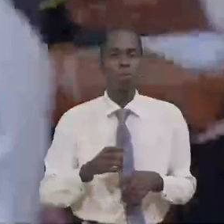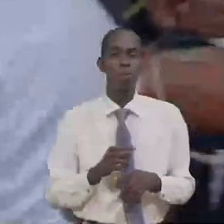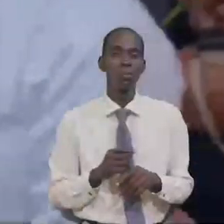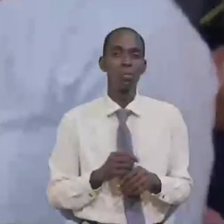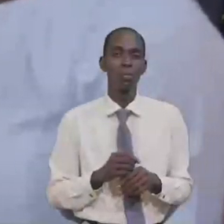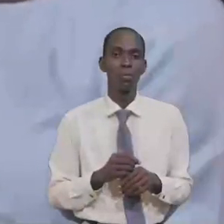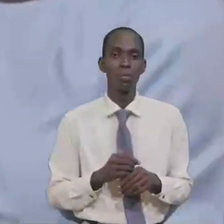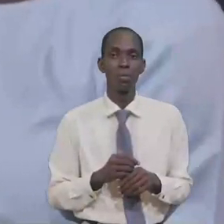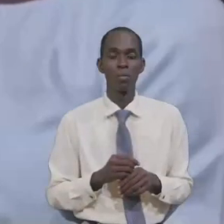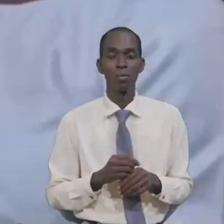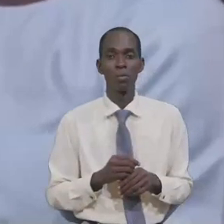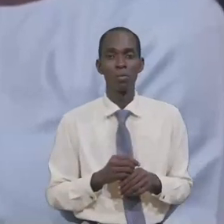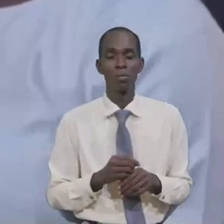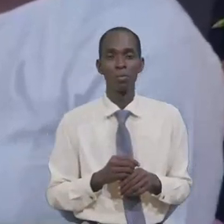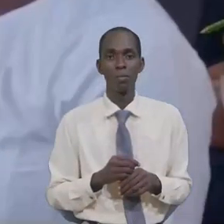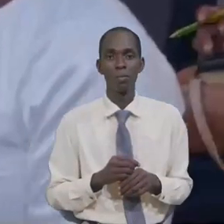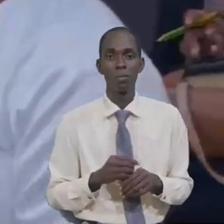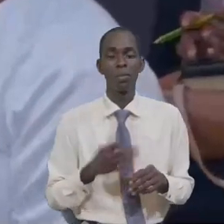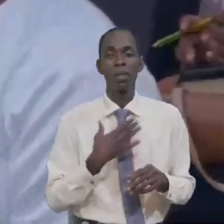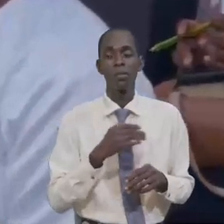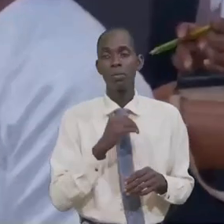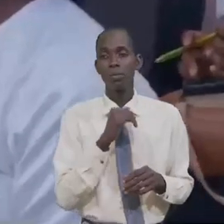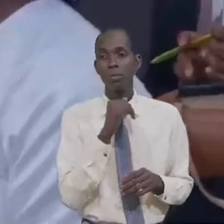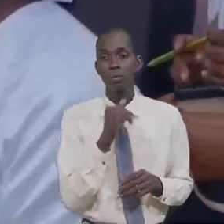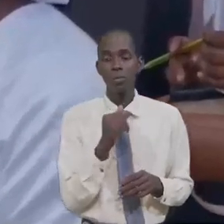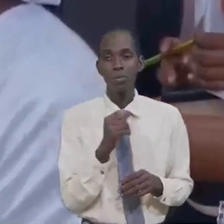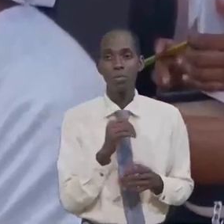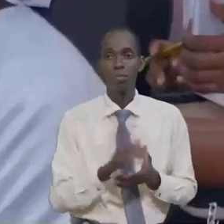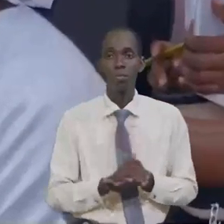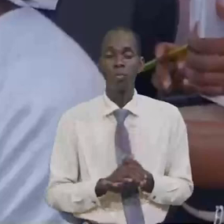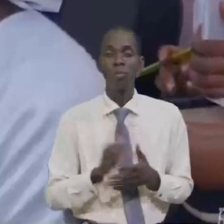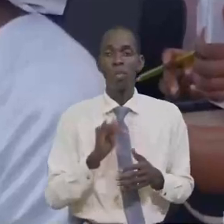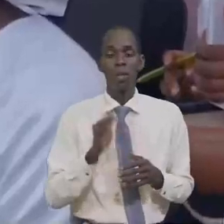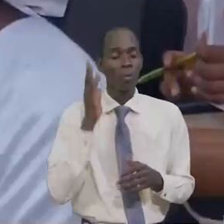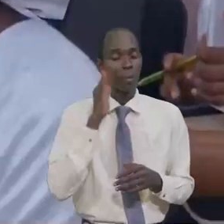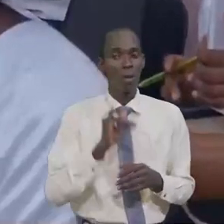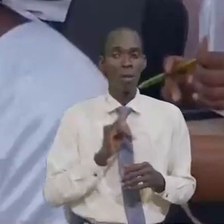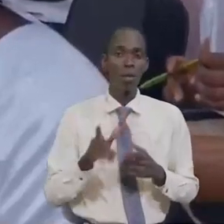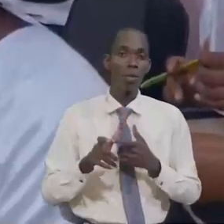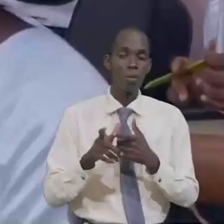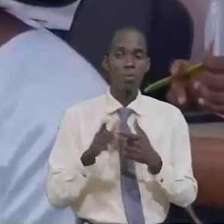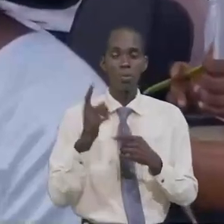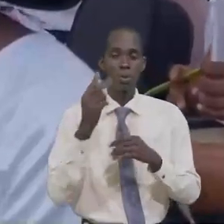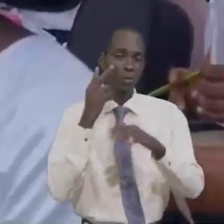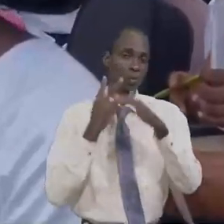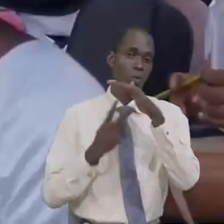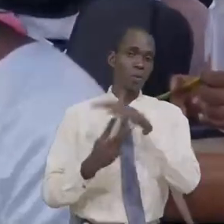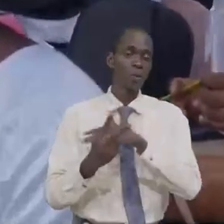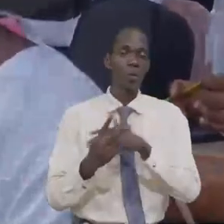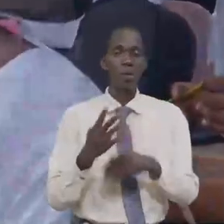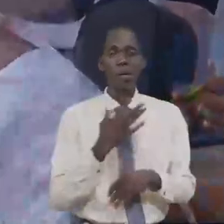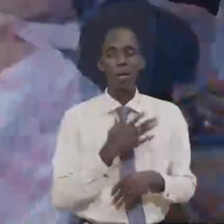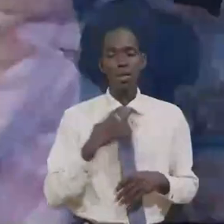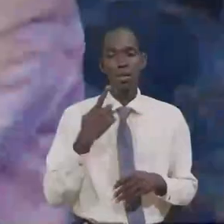les pieds ne vont pas venir de dehors d'une autre personne est-ce que je vais courir la vision et les yeux que